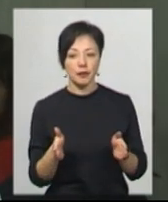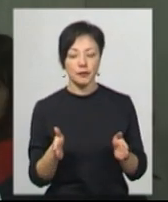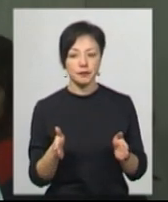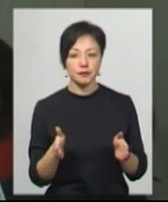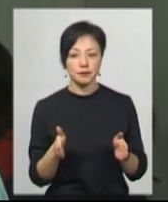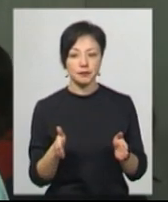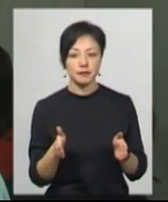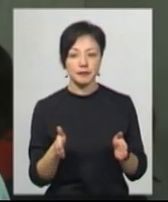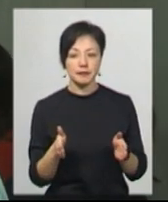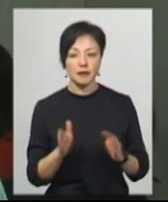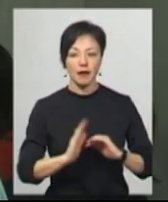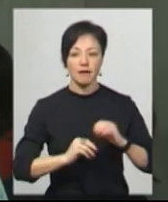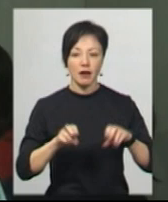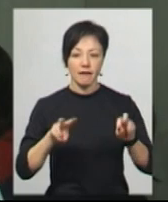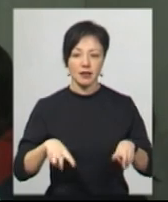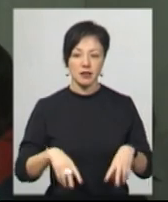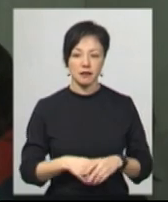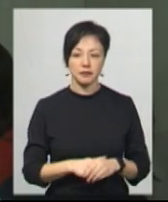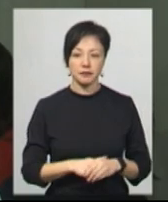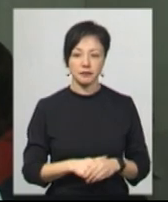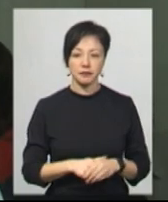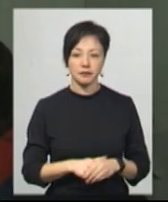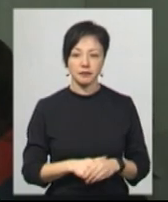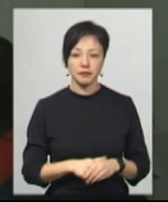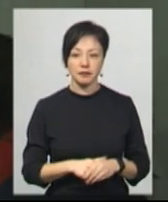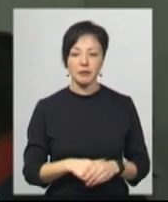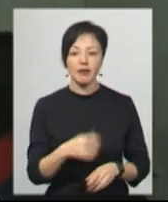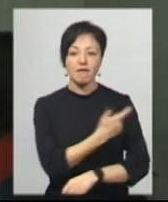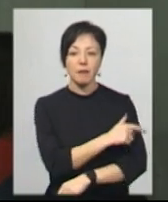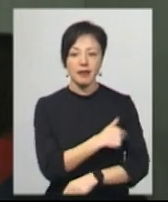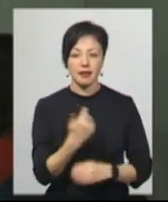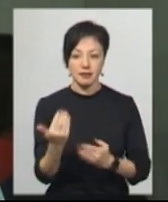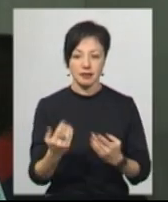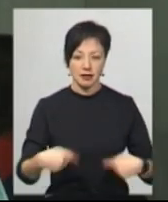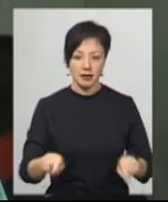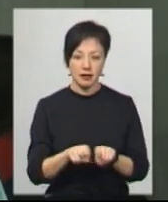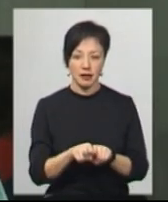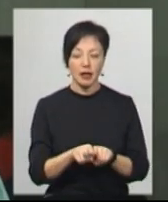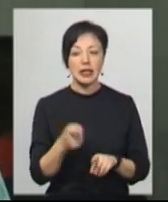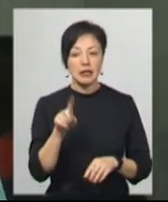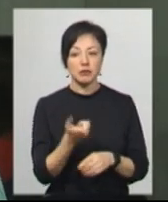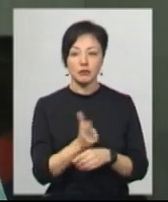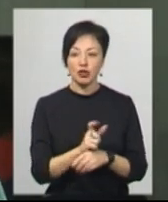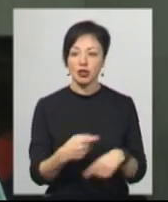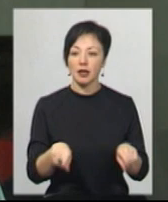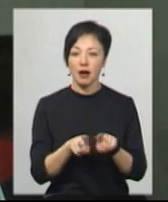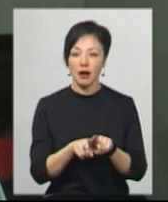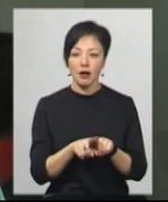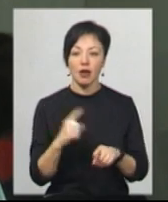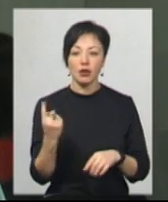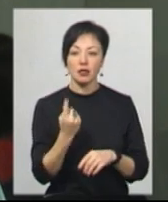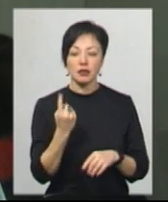фахівець медицини. Ну, тим більше це така одна